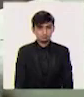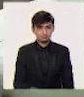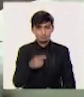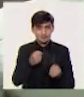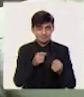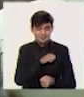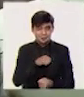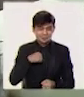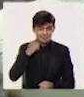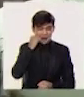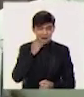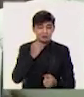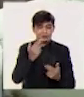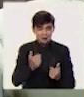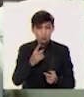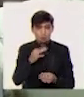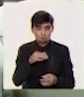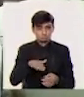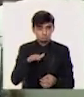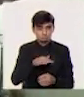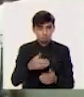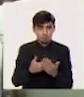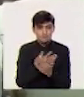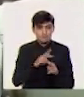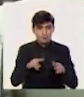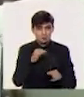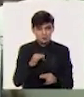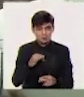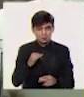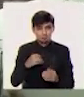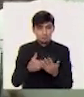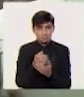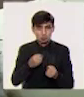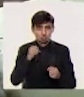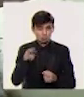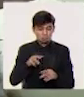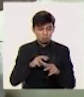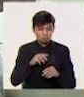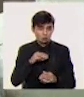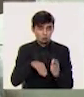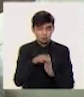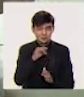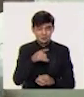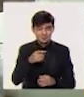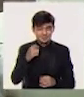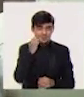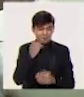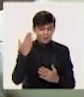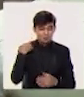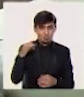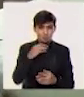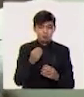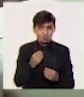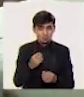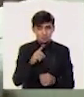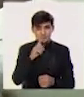Көліктің өзі ескі болғанымен, оның жүрісі жаңа темір тұлпарлардан кем түспейді. Мамандар бұл темір тұлпармен әлі де